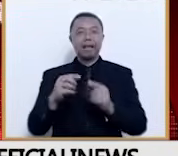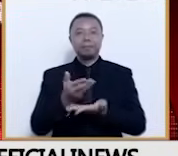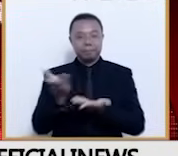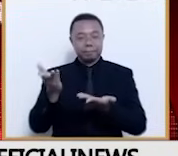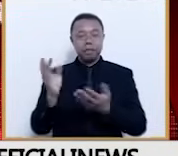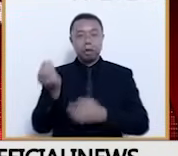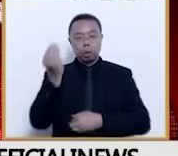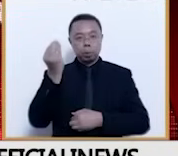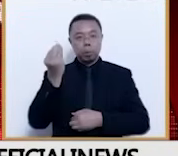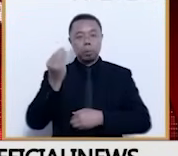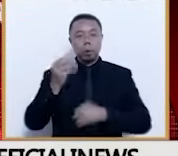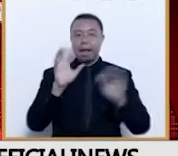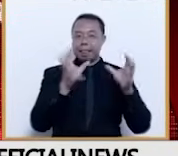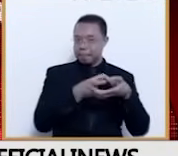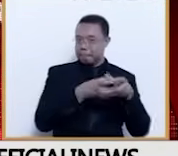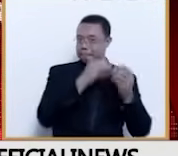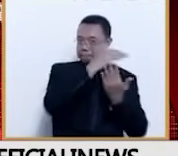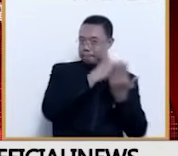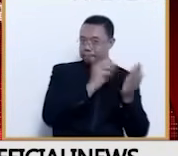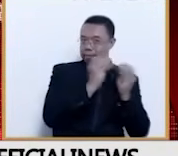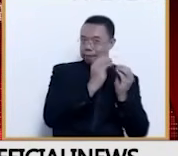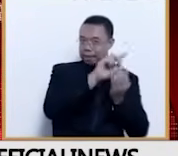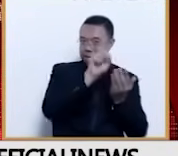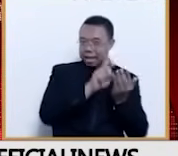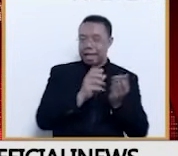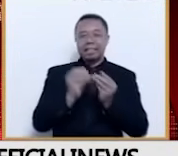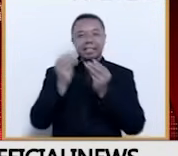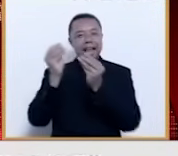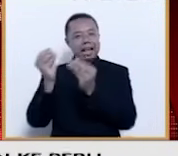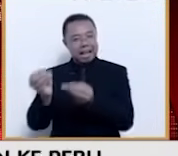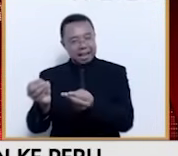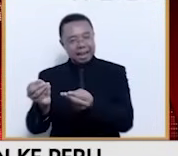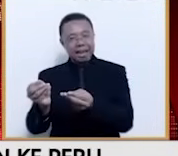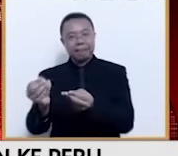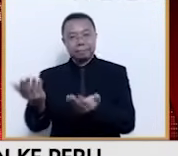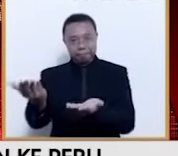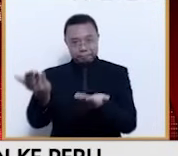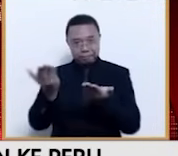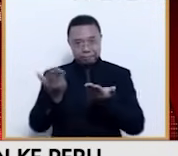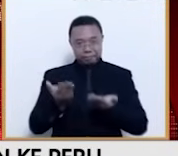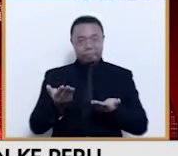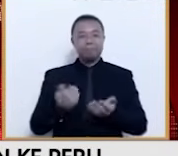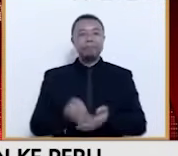ketua panelis debat ketiga Bapak Yayat Supriyatna, kami persilakan untuk menuju ke panggung.